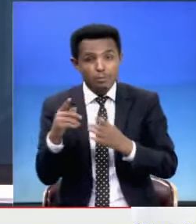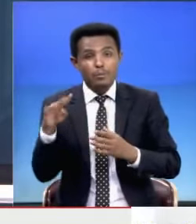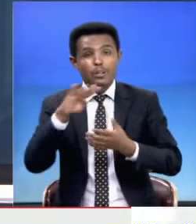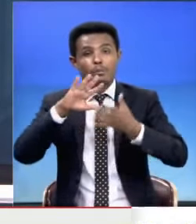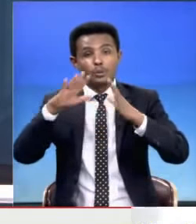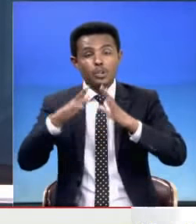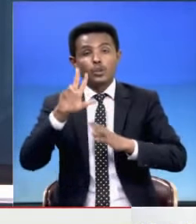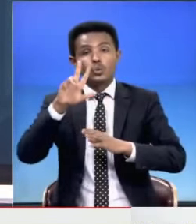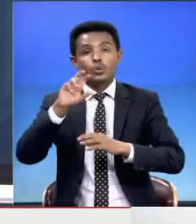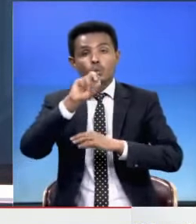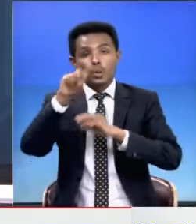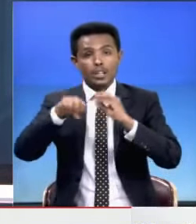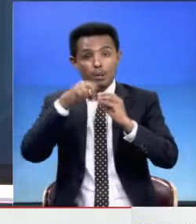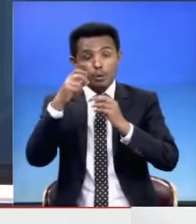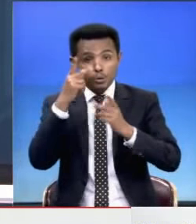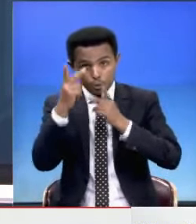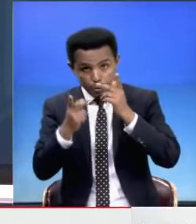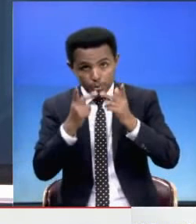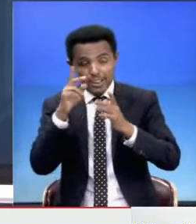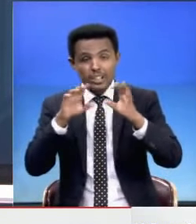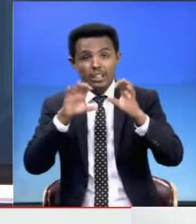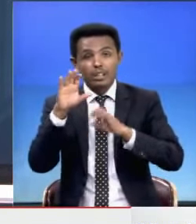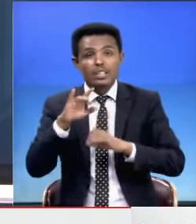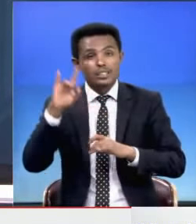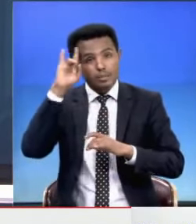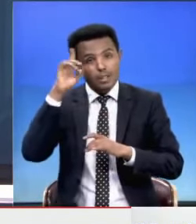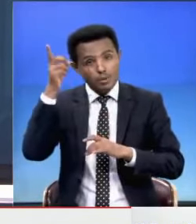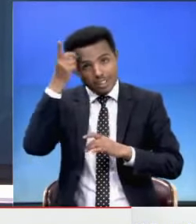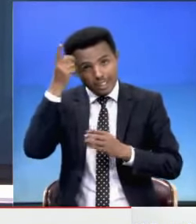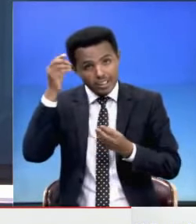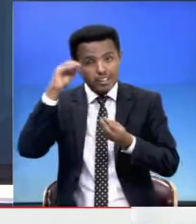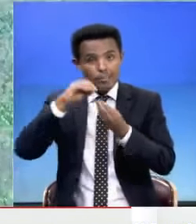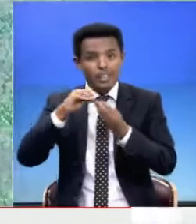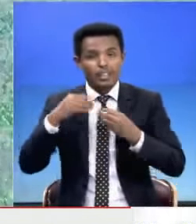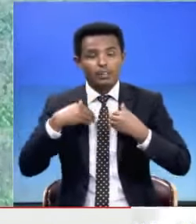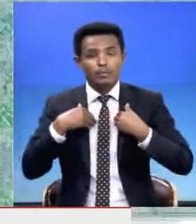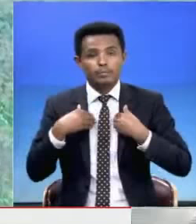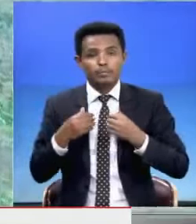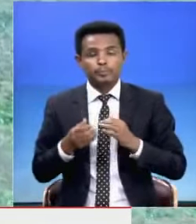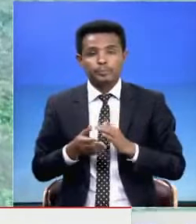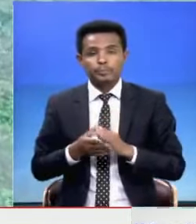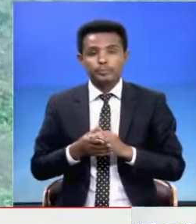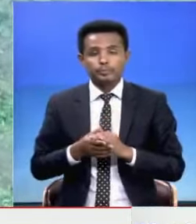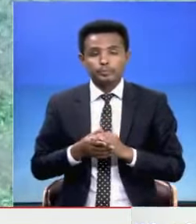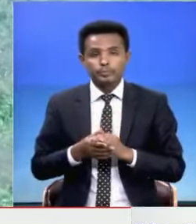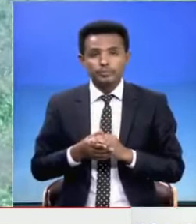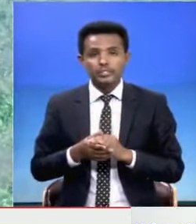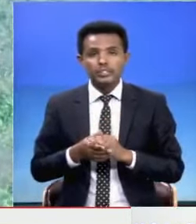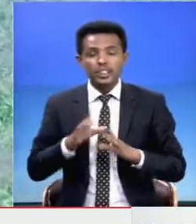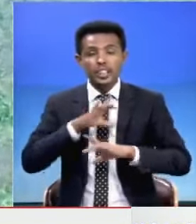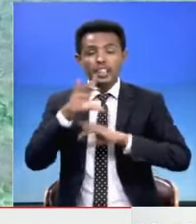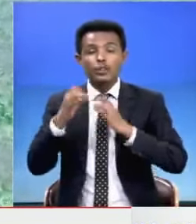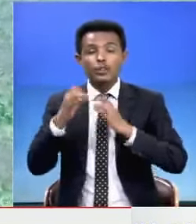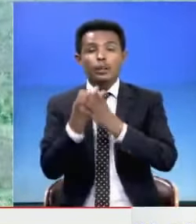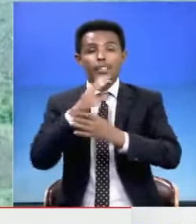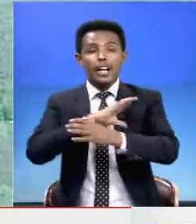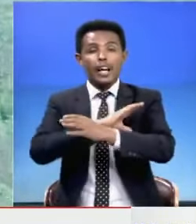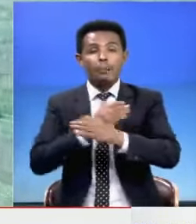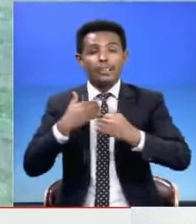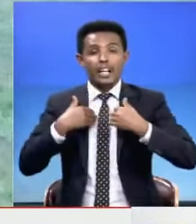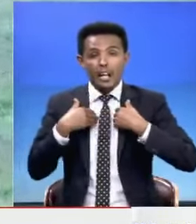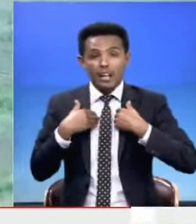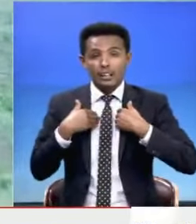3 ወረዳዎች የመስክ ጉብኝት ተካሂዷል። ዘመን ይርጋ ተጨማሪ አለው። በክልሉ የመልማት አቅም ካላቸው